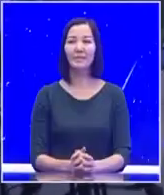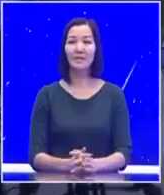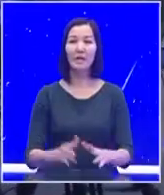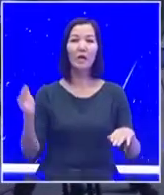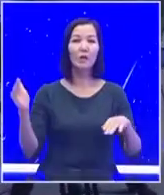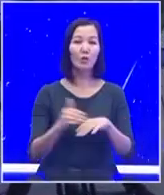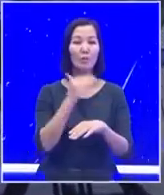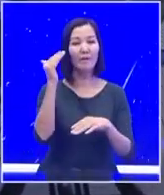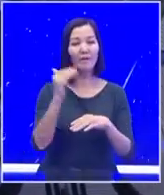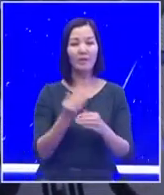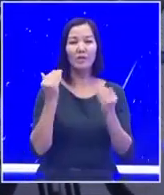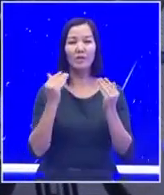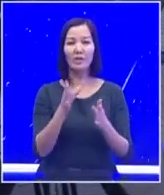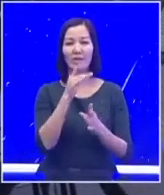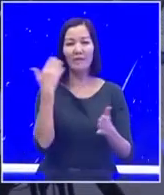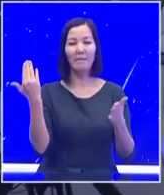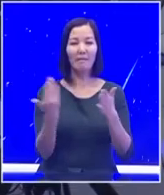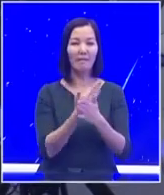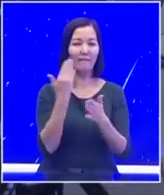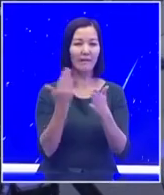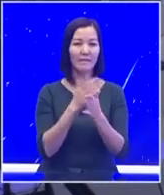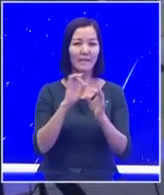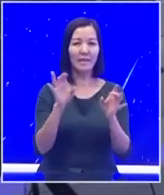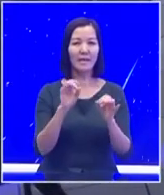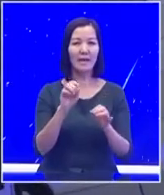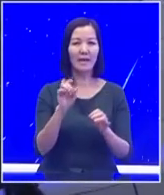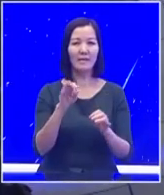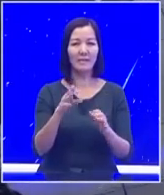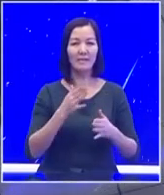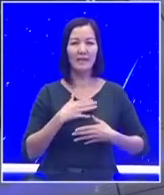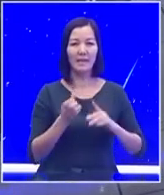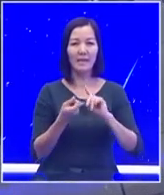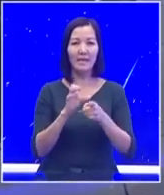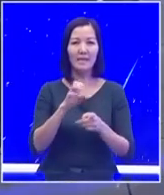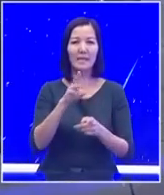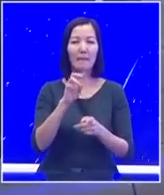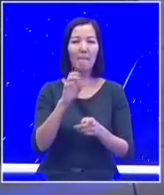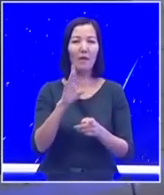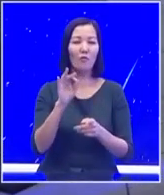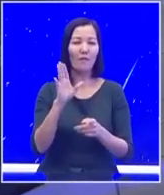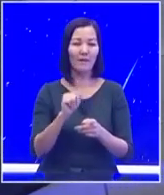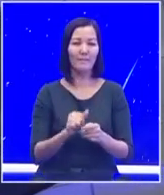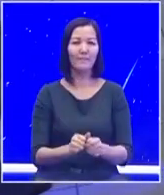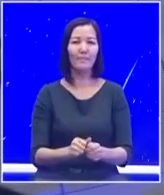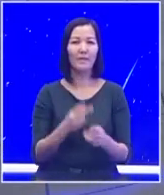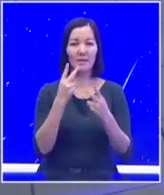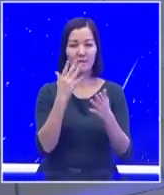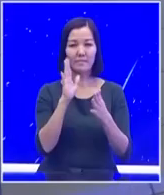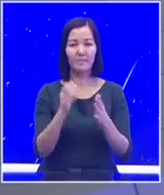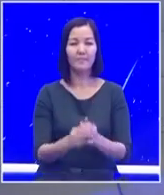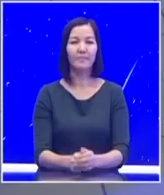Добрый вечер, в эфире телеканала ЖТСУ. Время новостей. С вами Азат Джумаханов, и сурдоперевод обеспечивает Айгуль Стамбекова. Смотрите